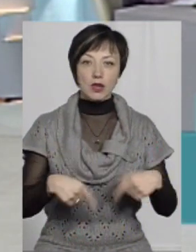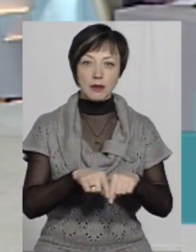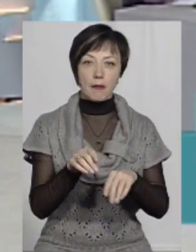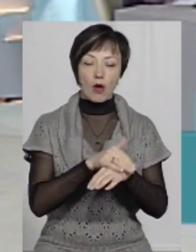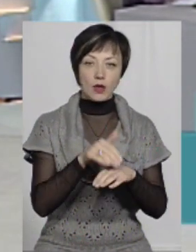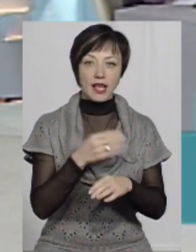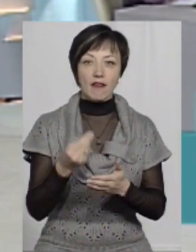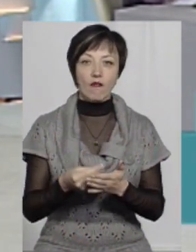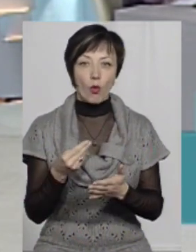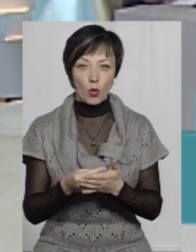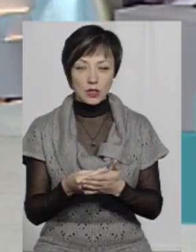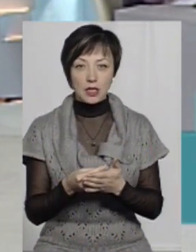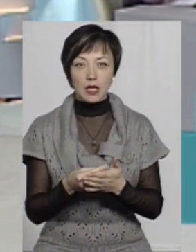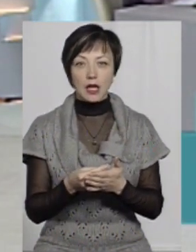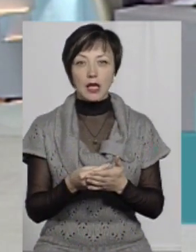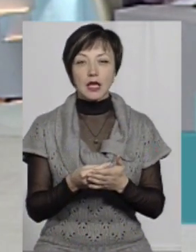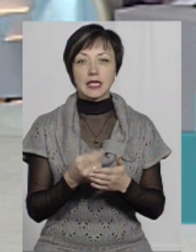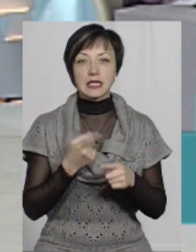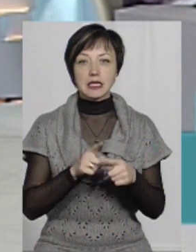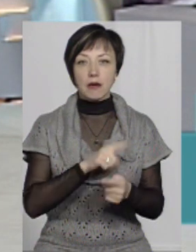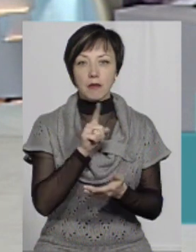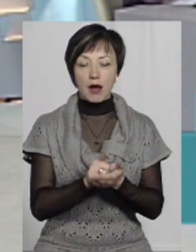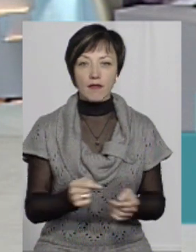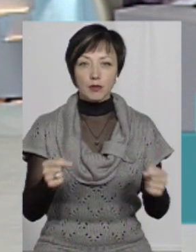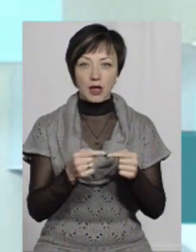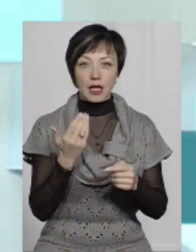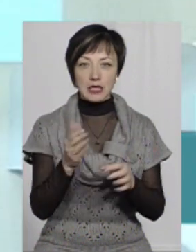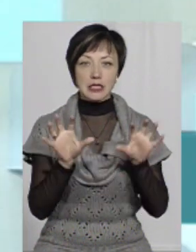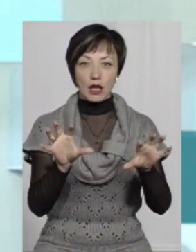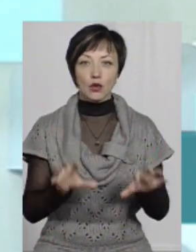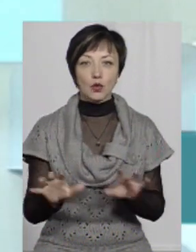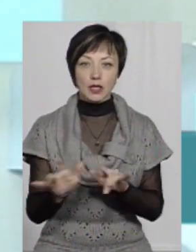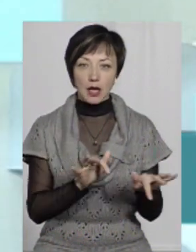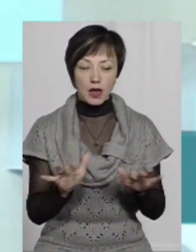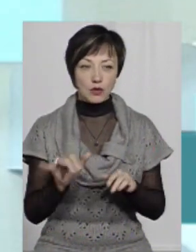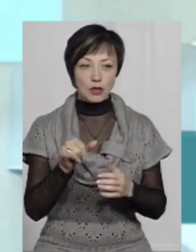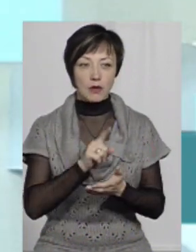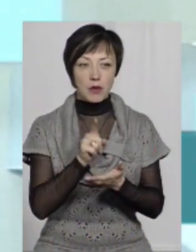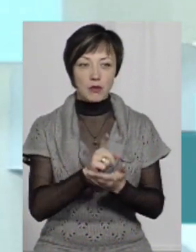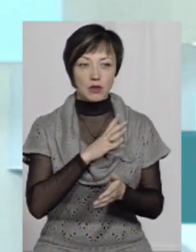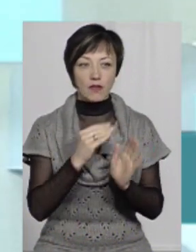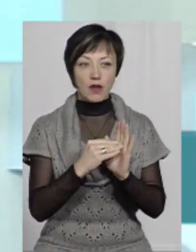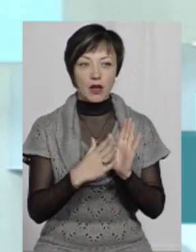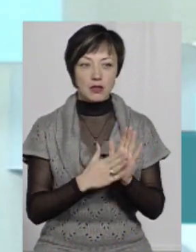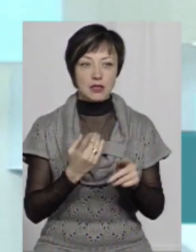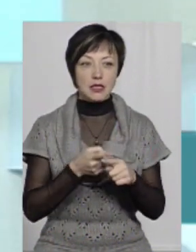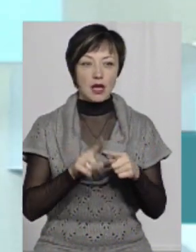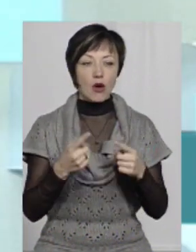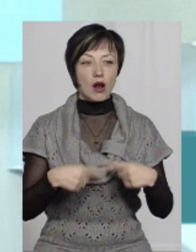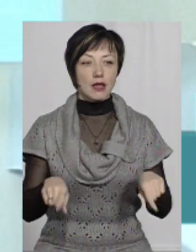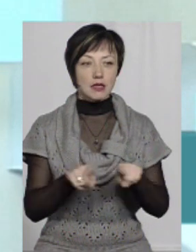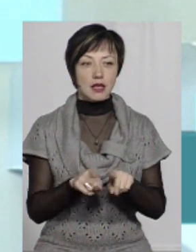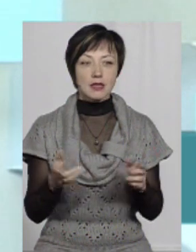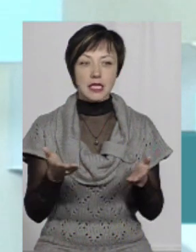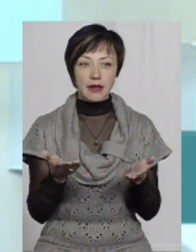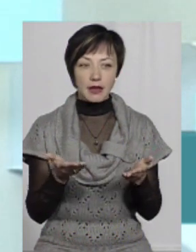організації, благодійні фонди. Наскільки я знаю, це має відповідати їх статутній діяльності, тобто в них має бути вказано, що це організації,